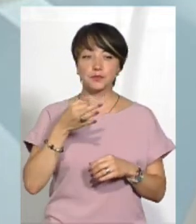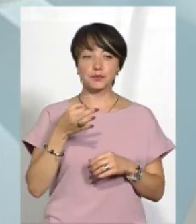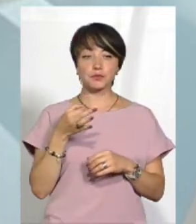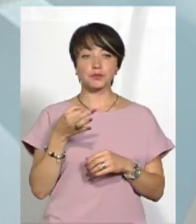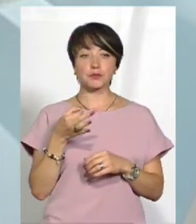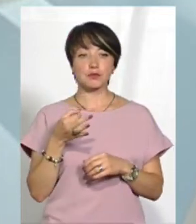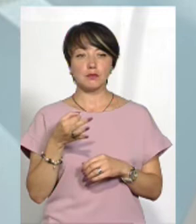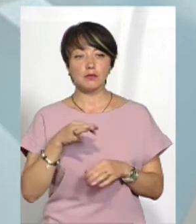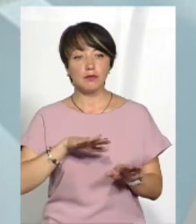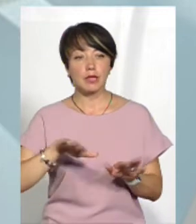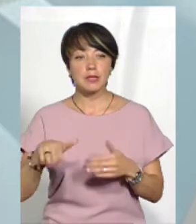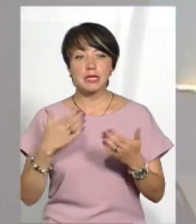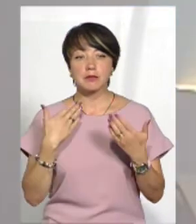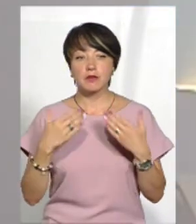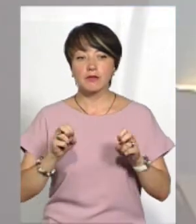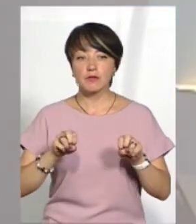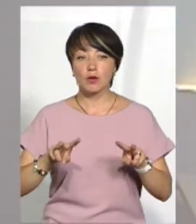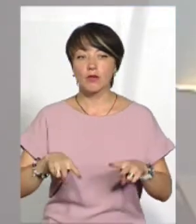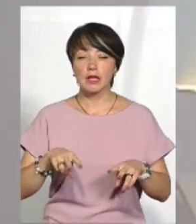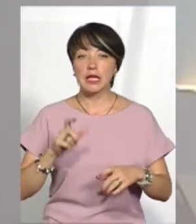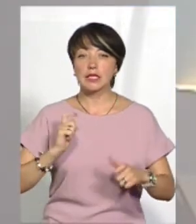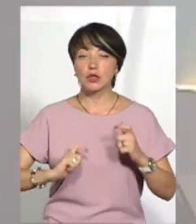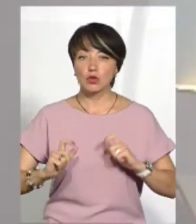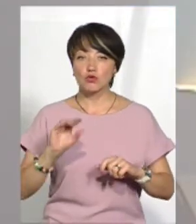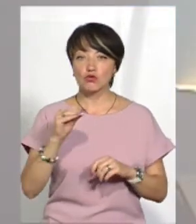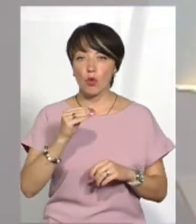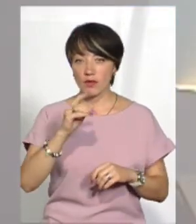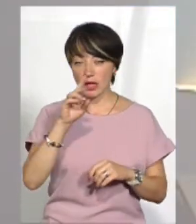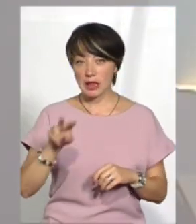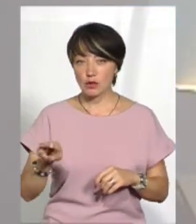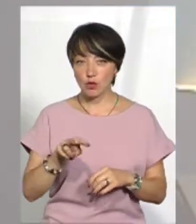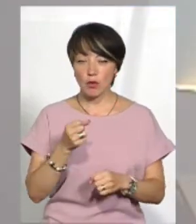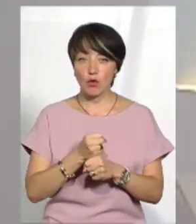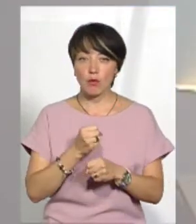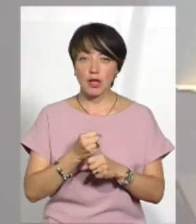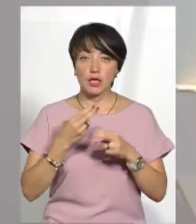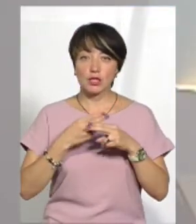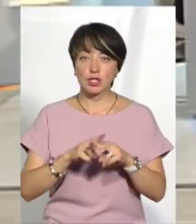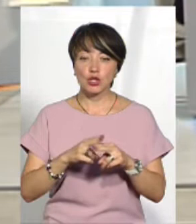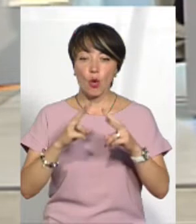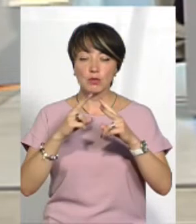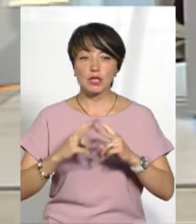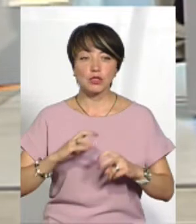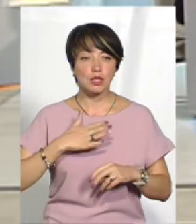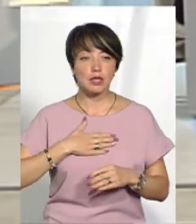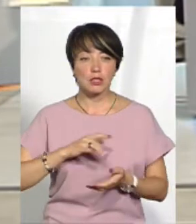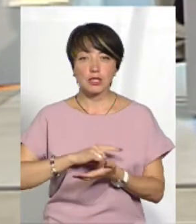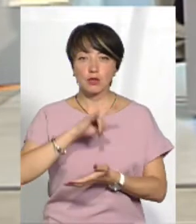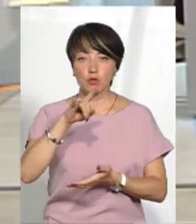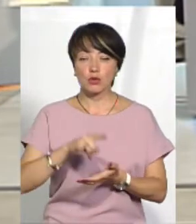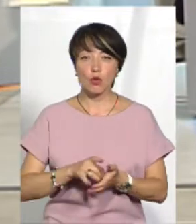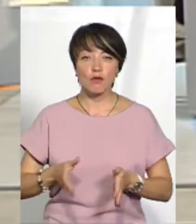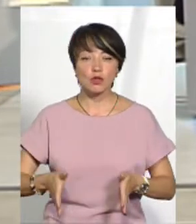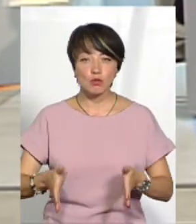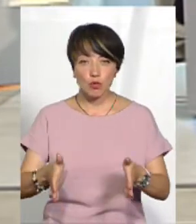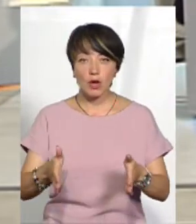після спілкування з фахівцями інституту, які в жовтні, в листопаді робили технічне обстеження нашої